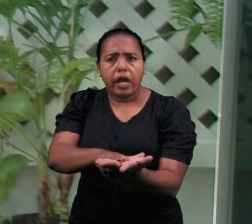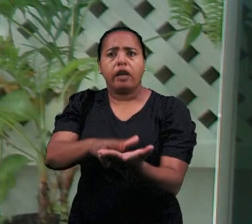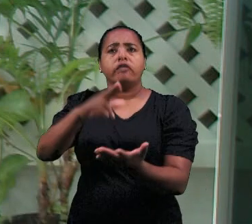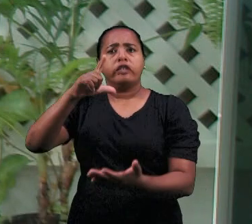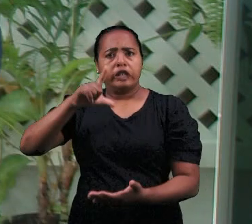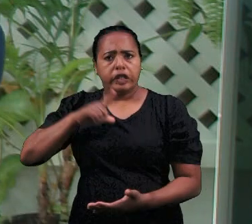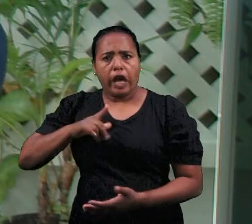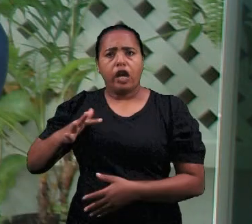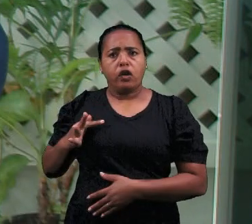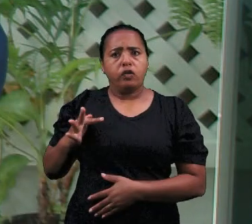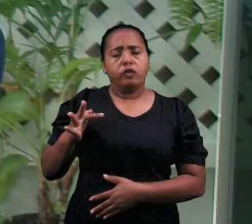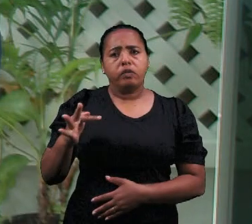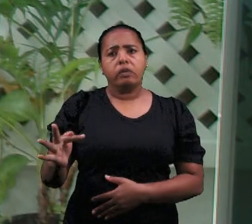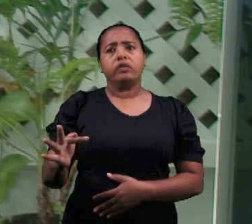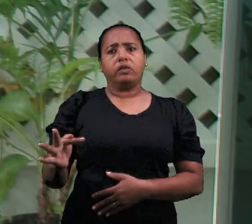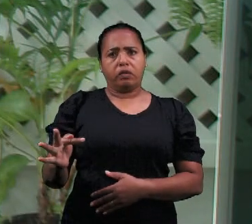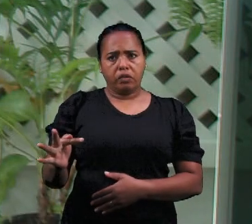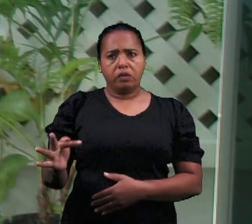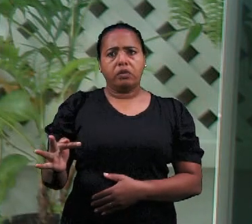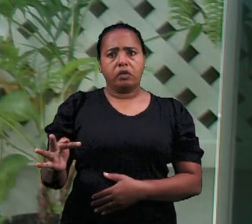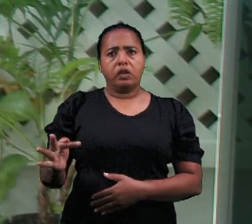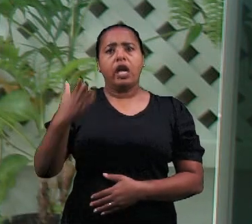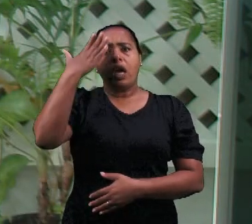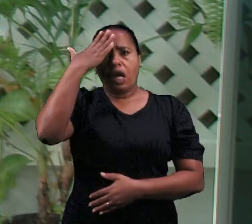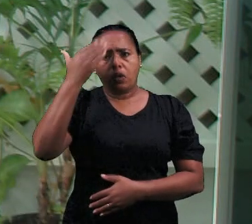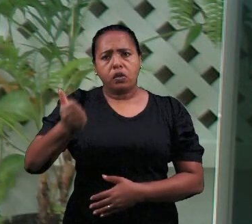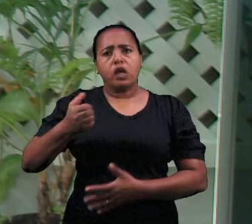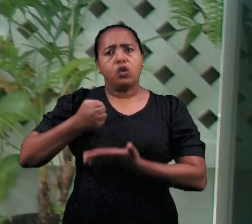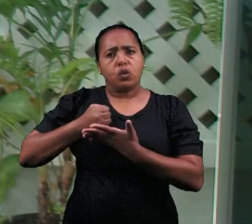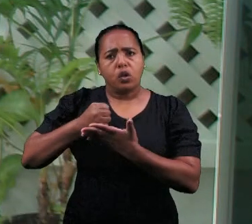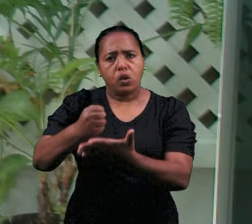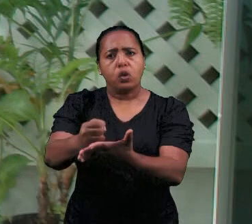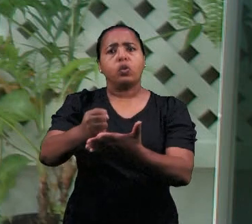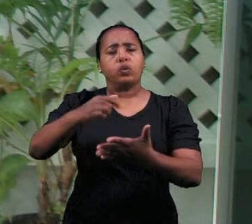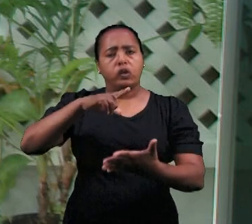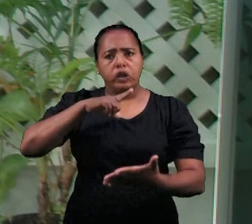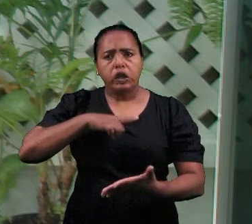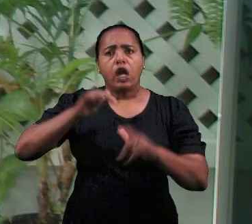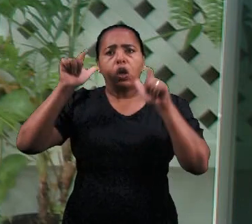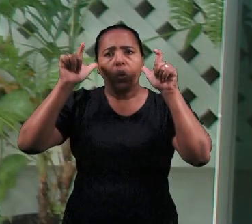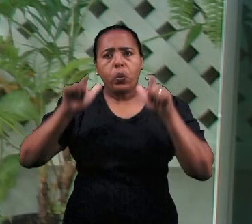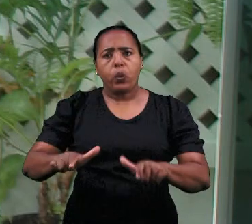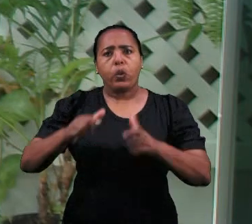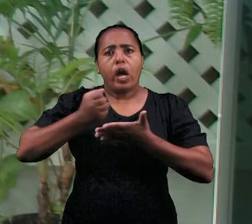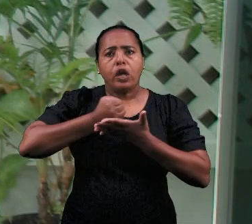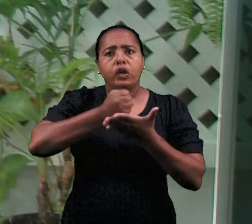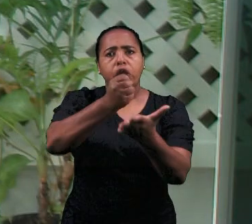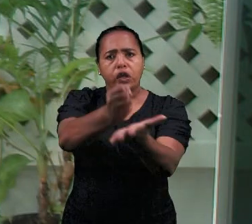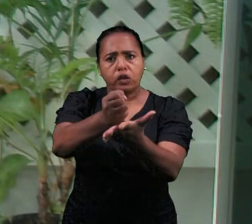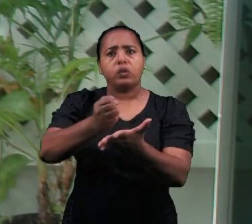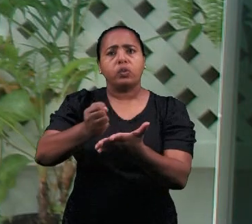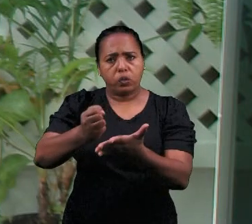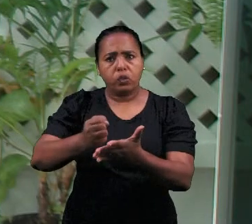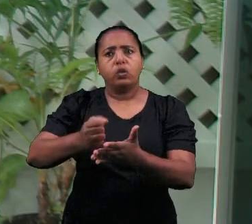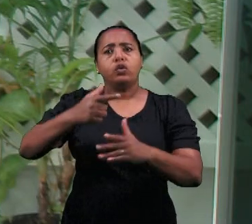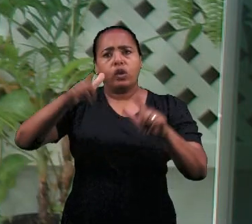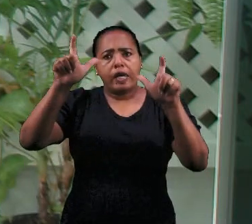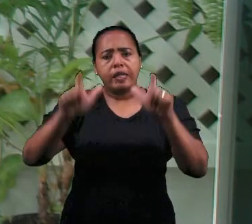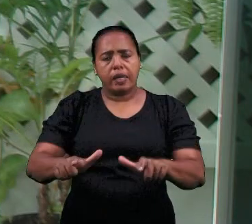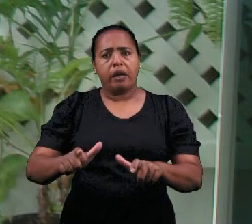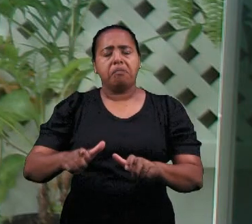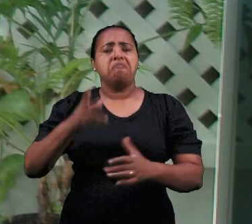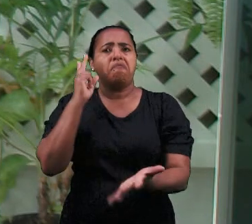j'aime, que je sais où cela va partir, où les ressources